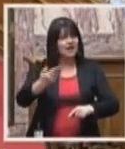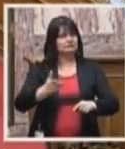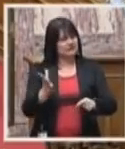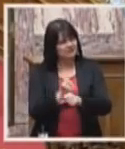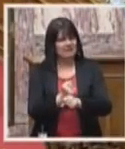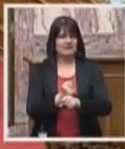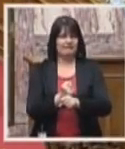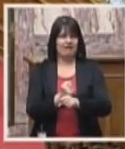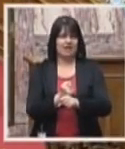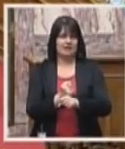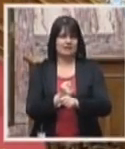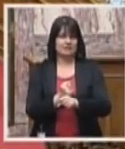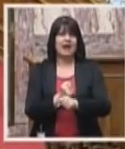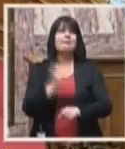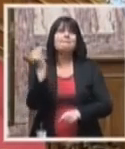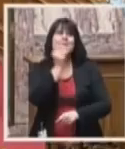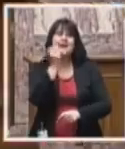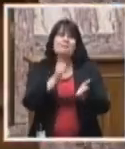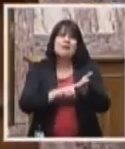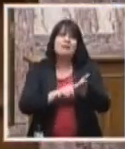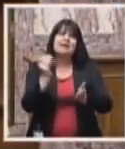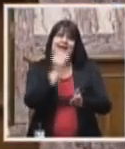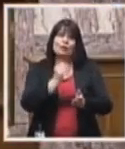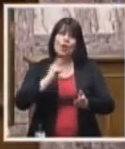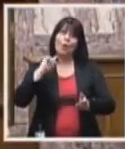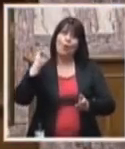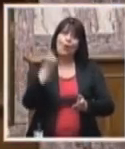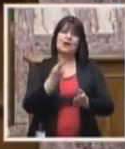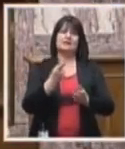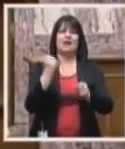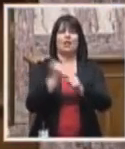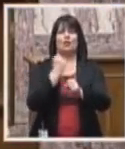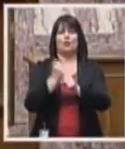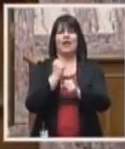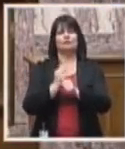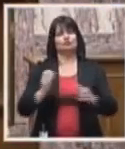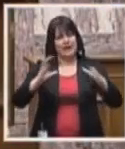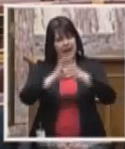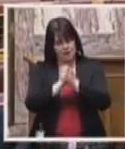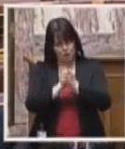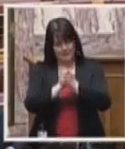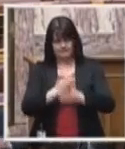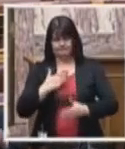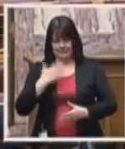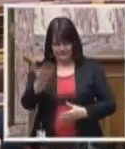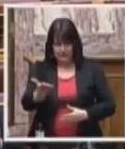Αλλά μπορεί να πάει μπροστά πολύ πιο γρήγορα, αν δουλέψουμε με μια εθνική συνεννόηση. Ευχαριστώ πολύ.